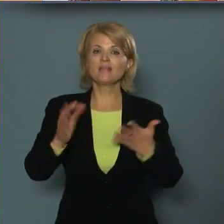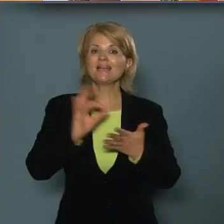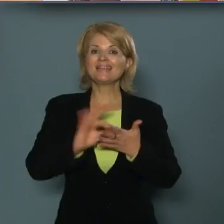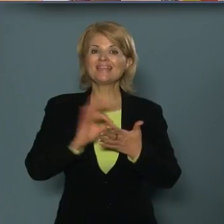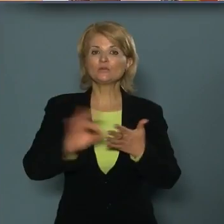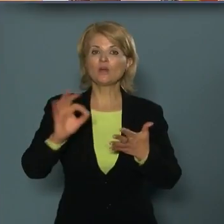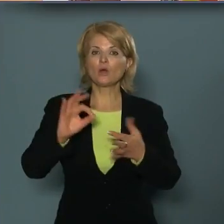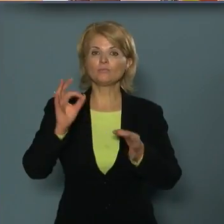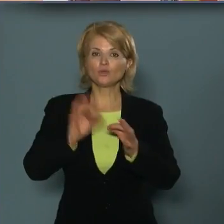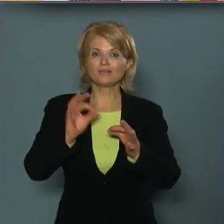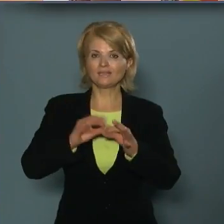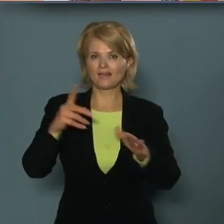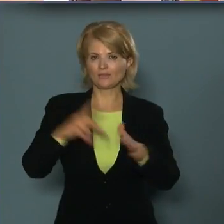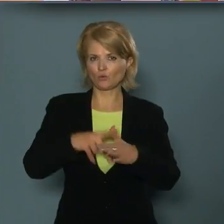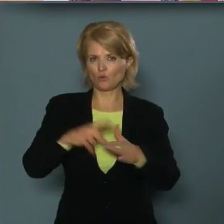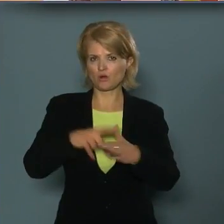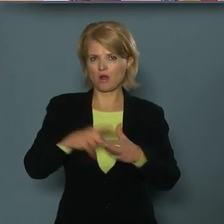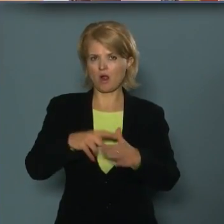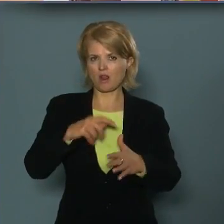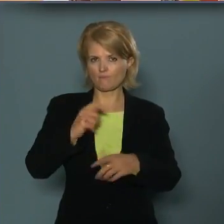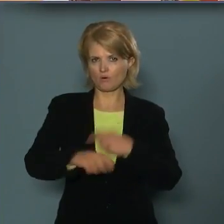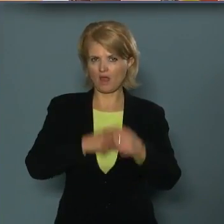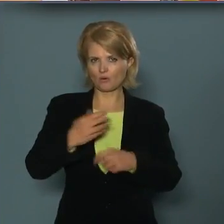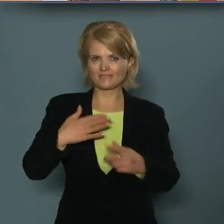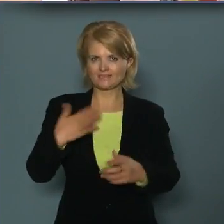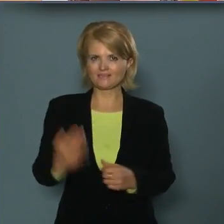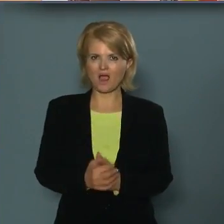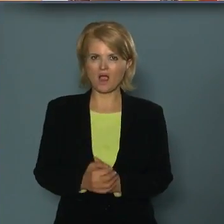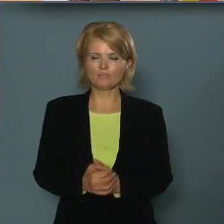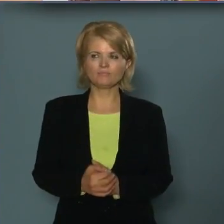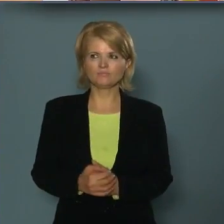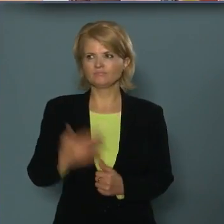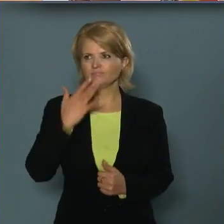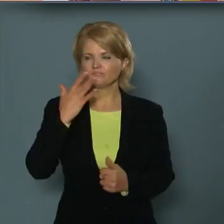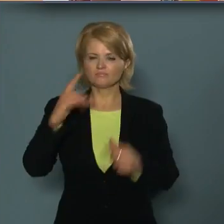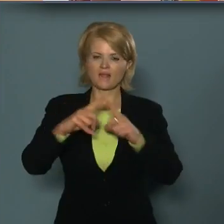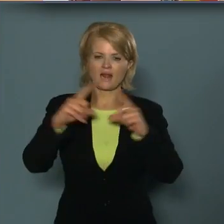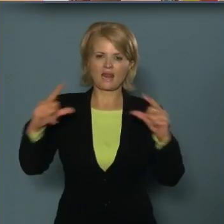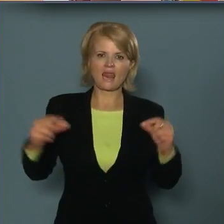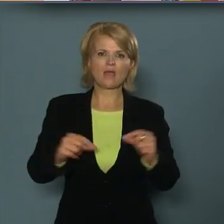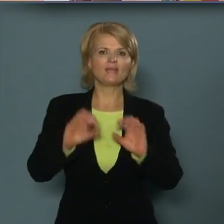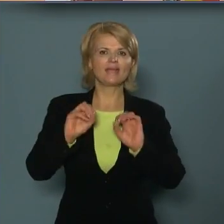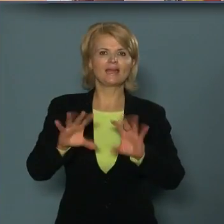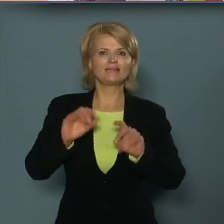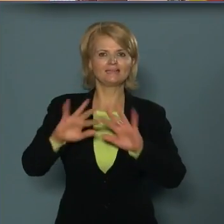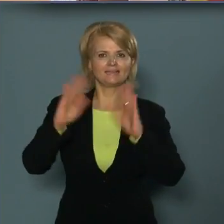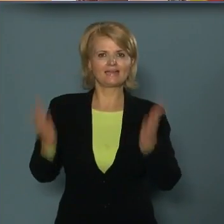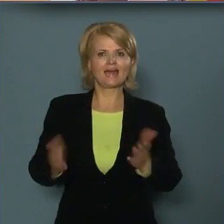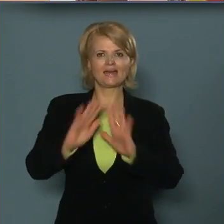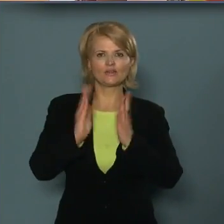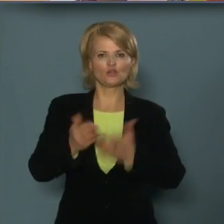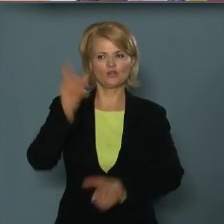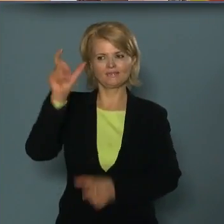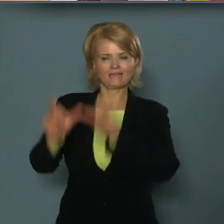irodalomtörténeti dolgokkal, hogyha olyan forrásokra akadtam, levéltárba, könyvtárba, vagy bárhol. Ja, most